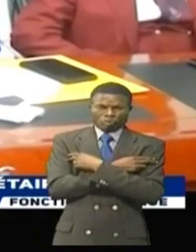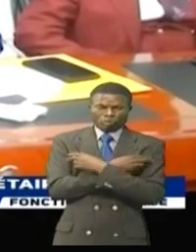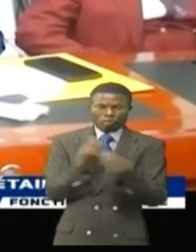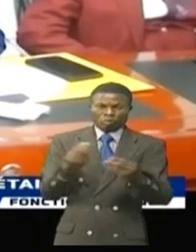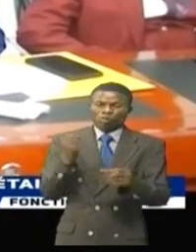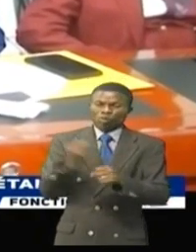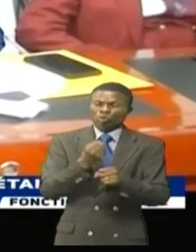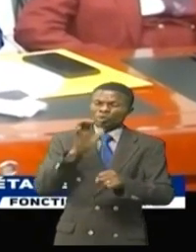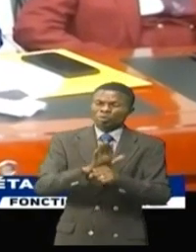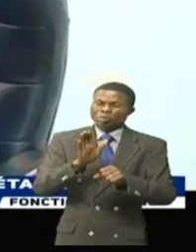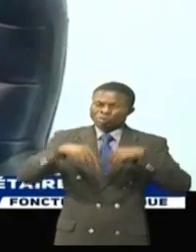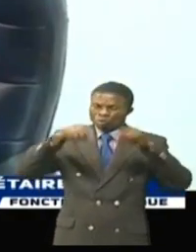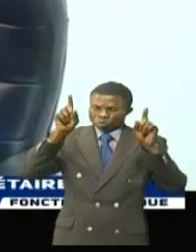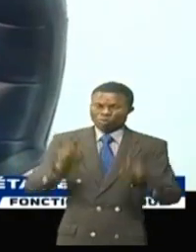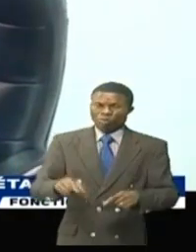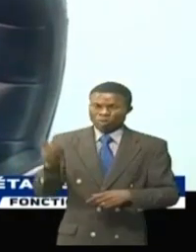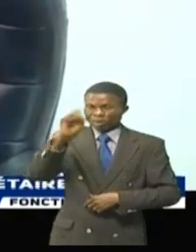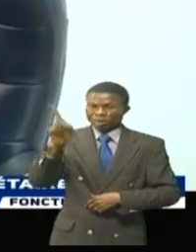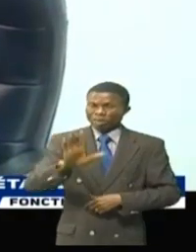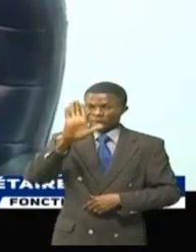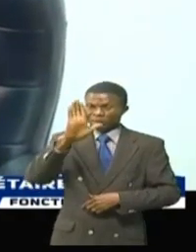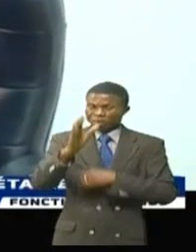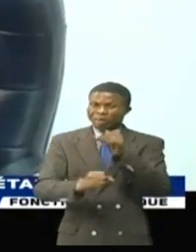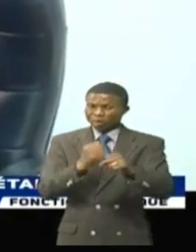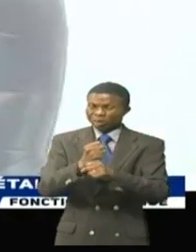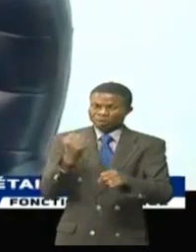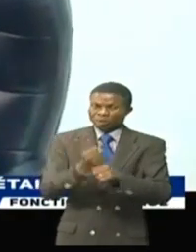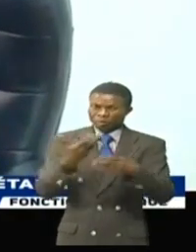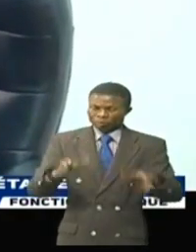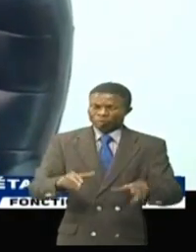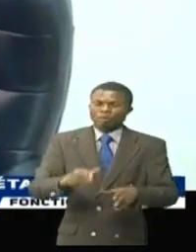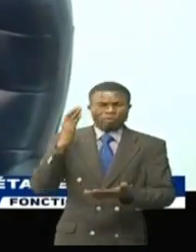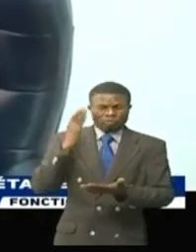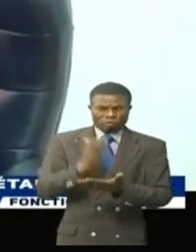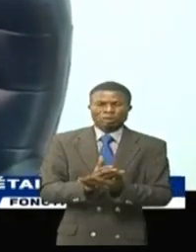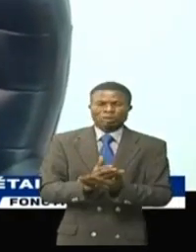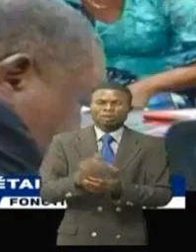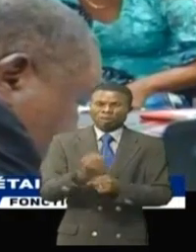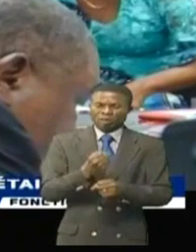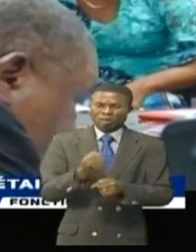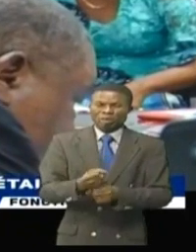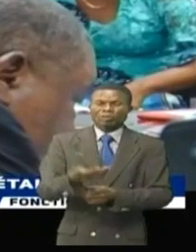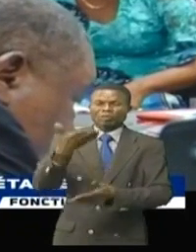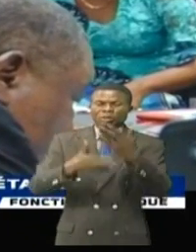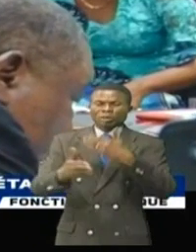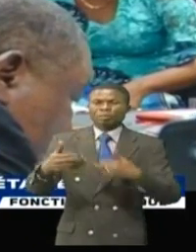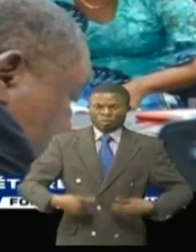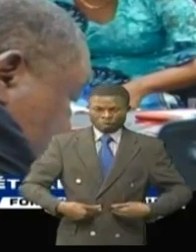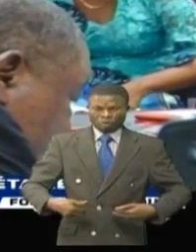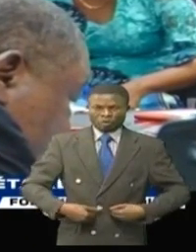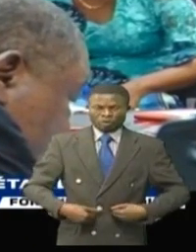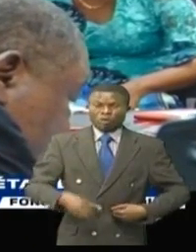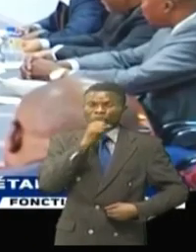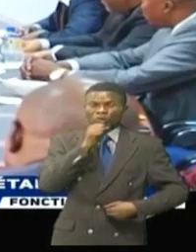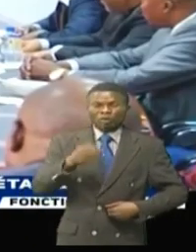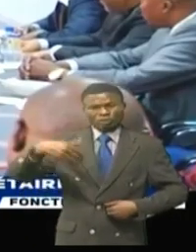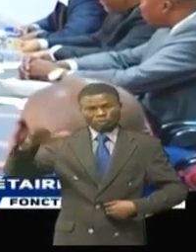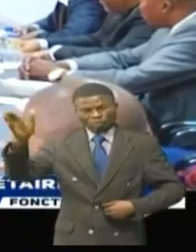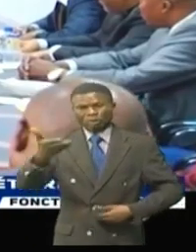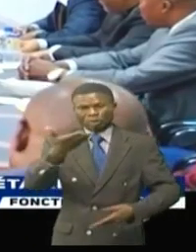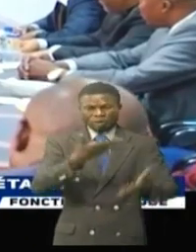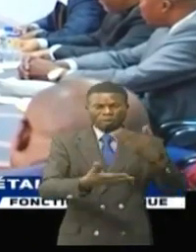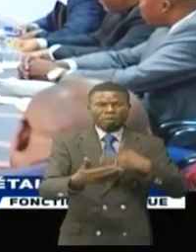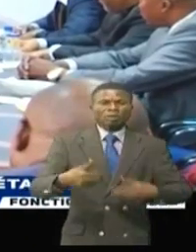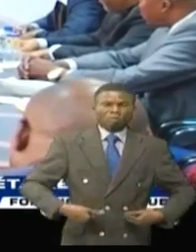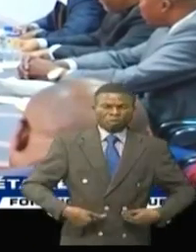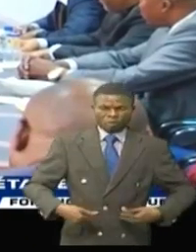une riche carrière et de laisser de la place aux plus jeunes. Les secrétaires généraux ont été rassurés de la disponibilité des